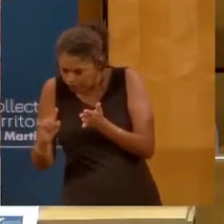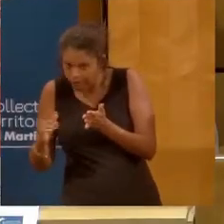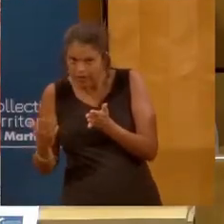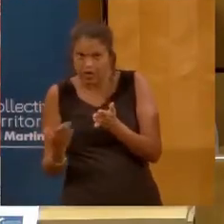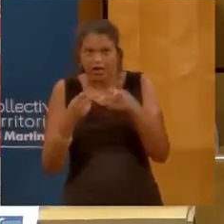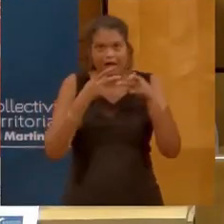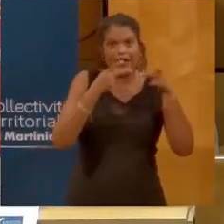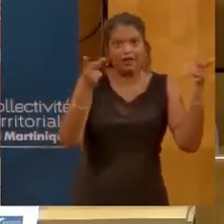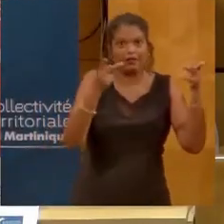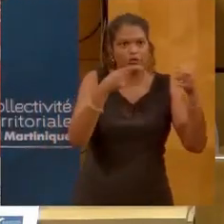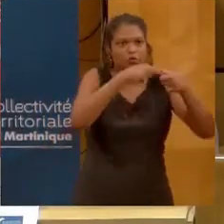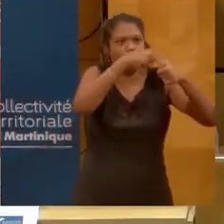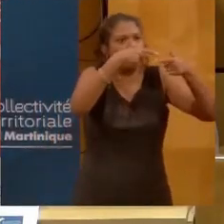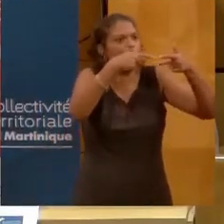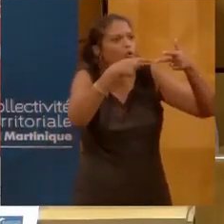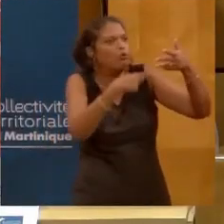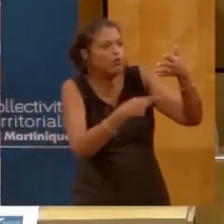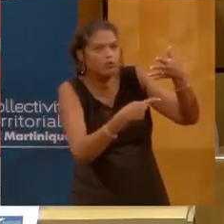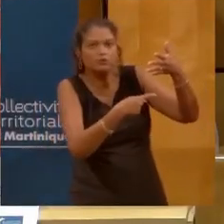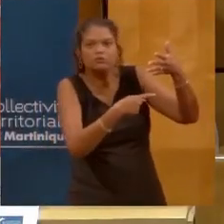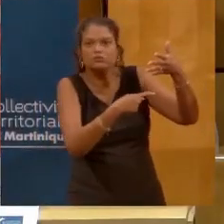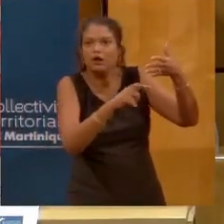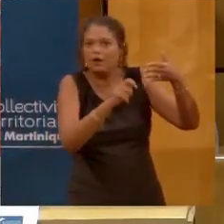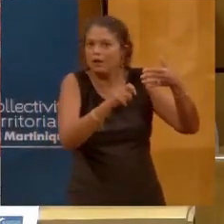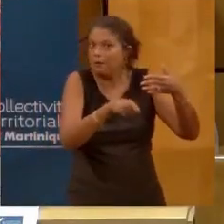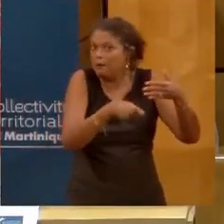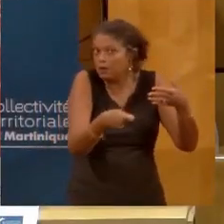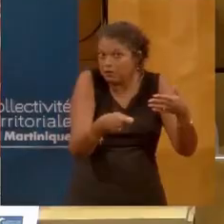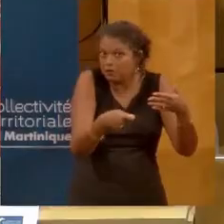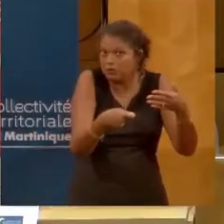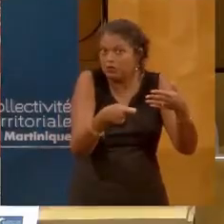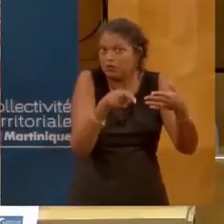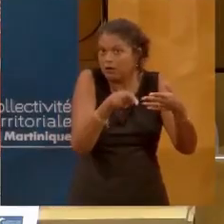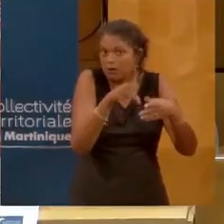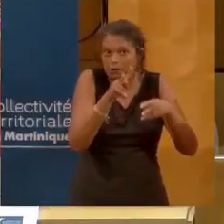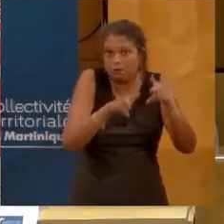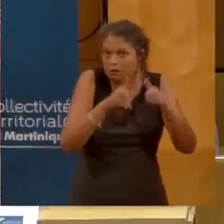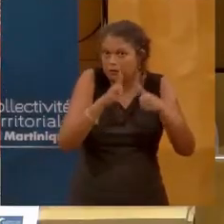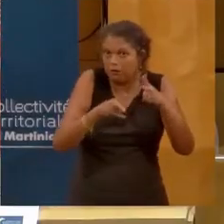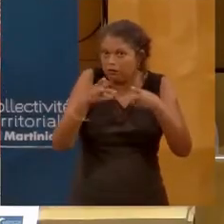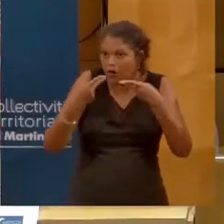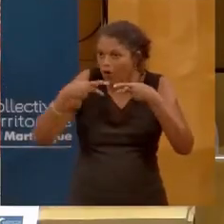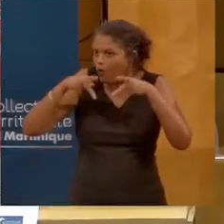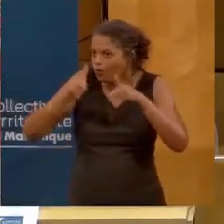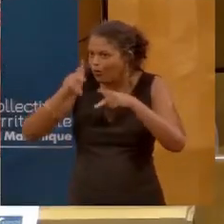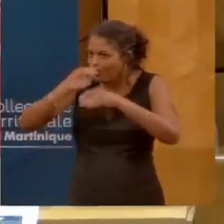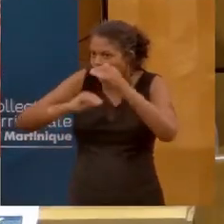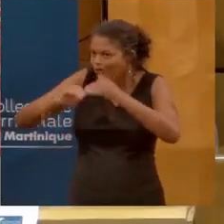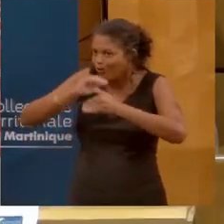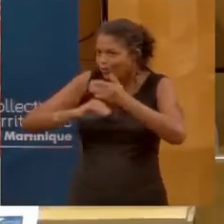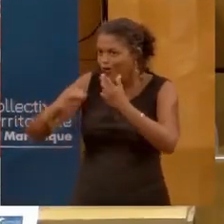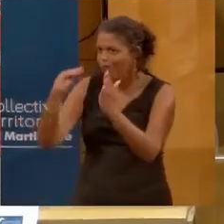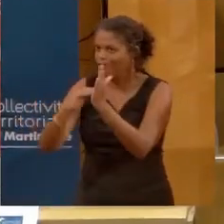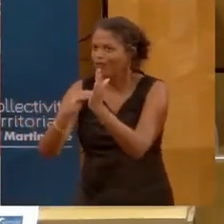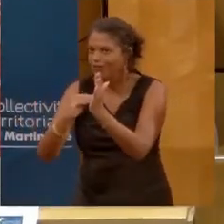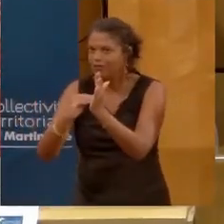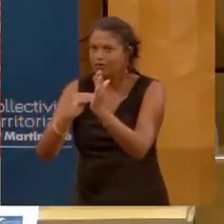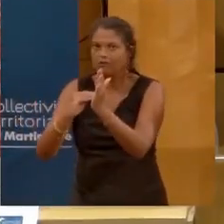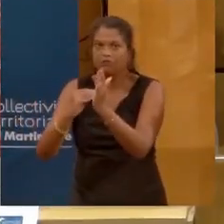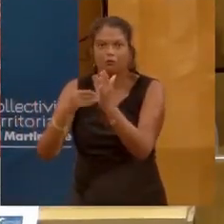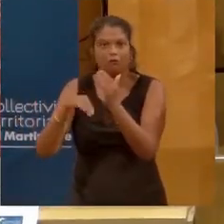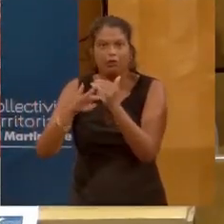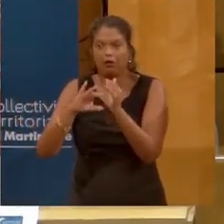une série de choses. Évidemment, parfois, on inscrit des autorisations de programme, mais ce n'est pas suivi des